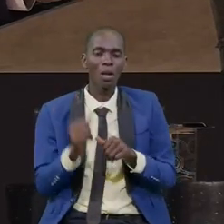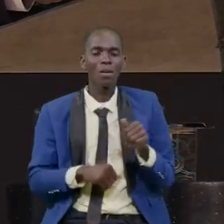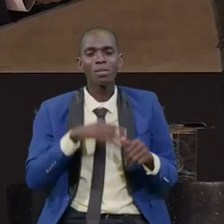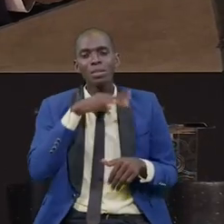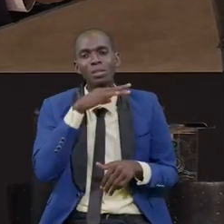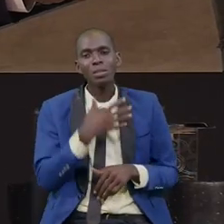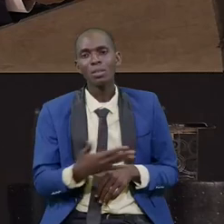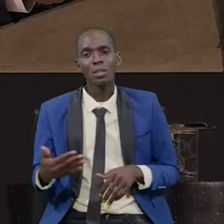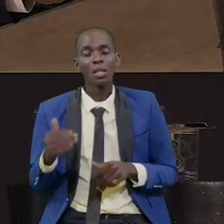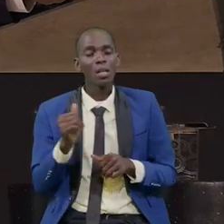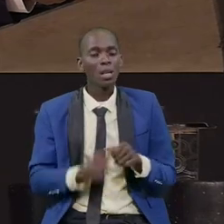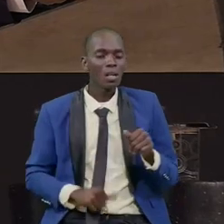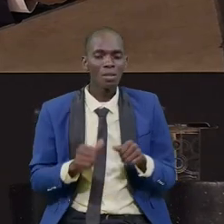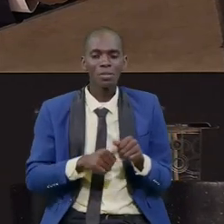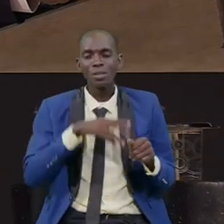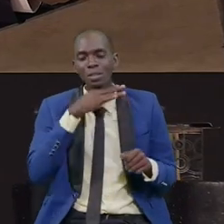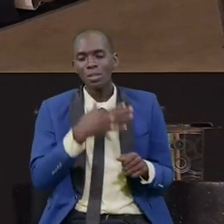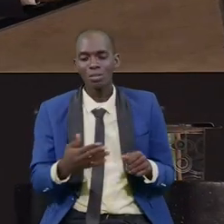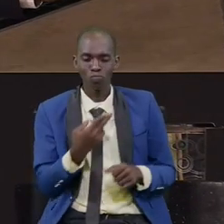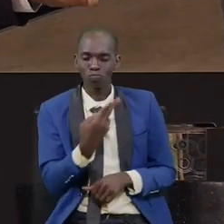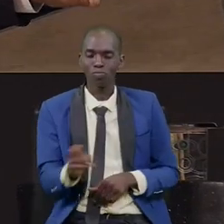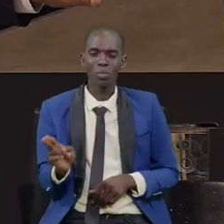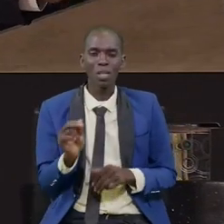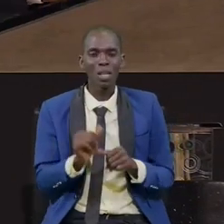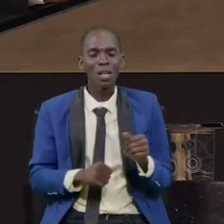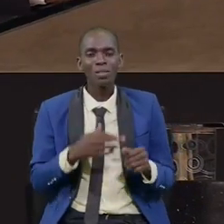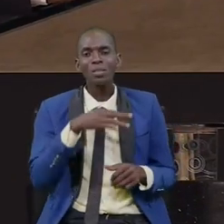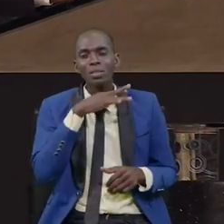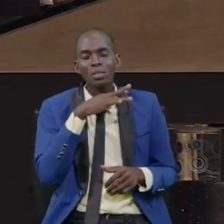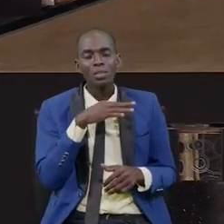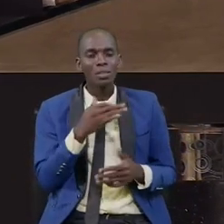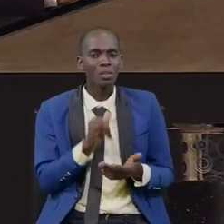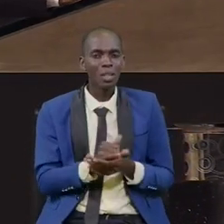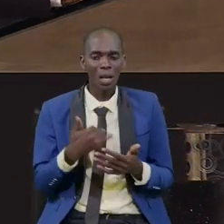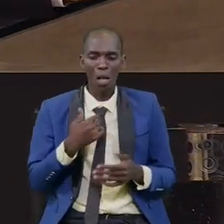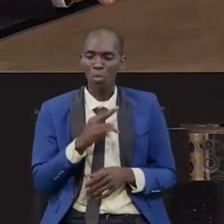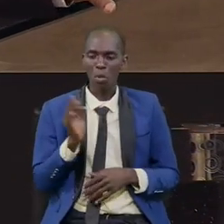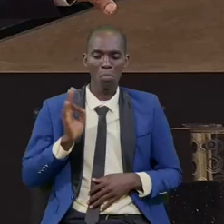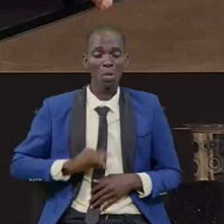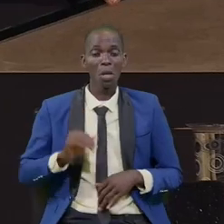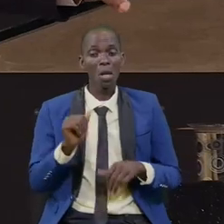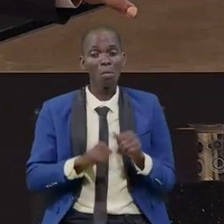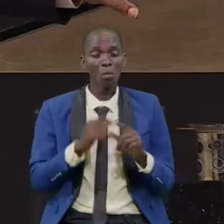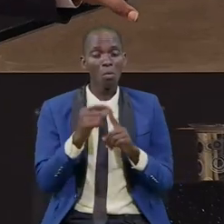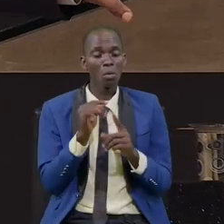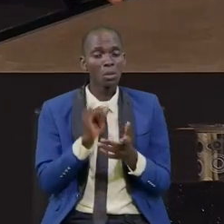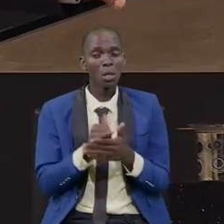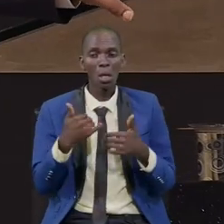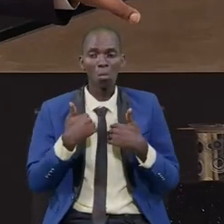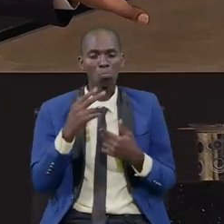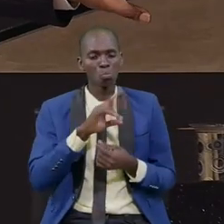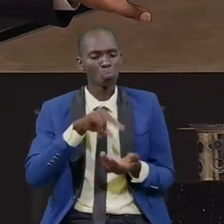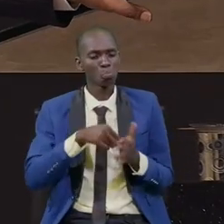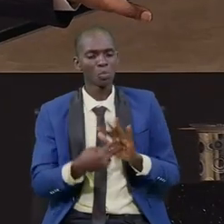toute paille inutile, toute paille sans profit, toute conversation qui n'a pas